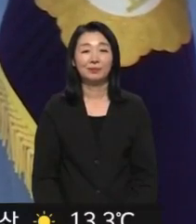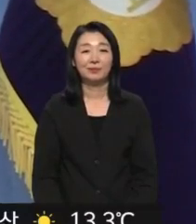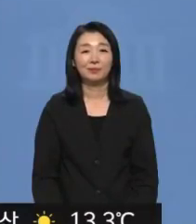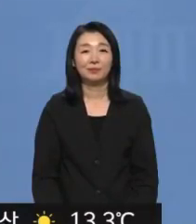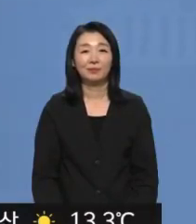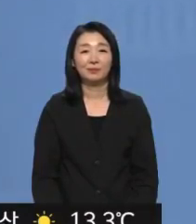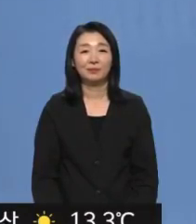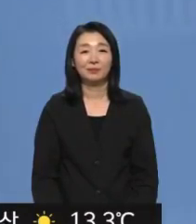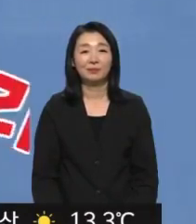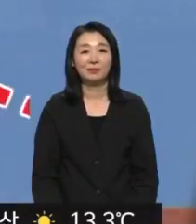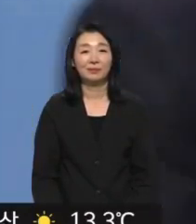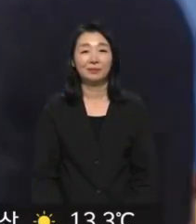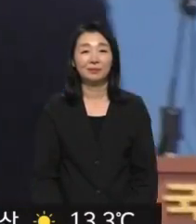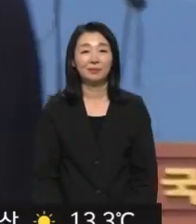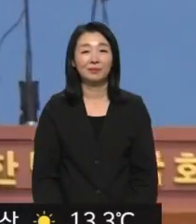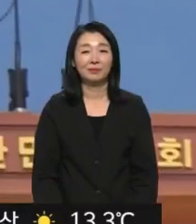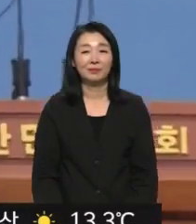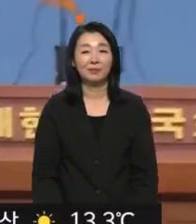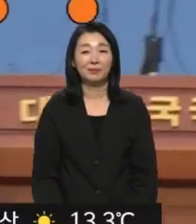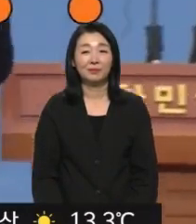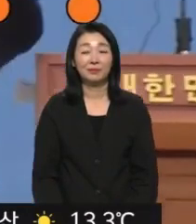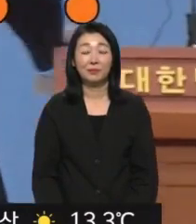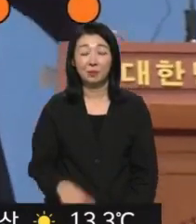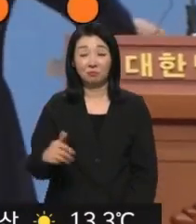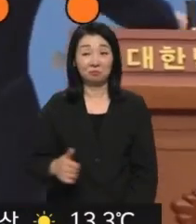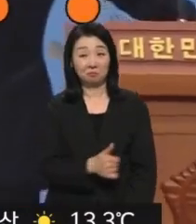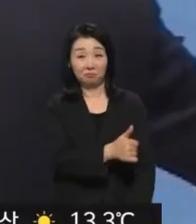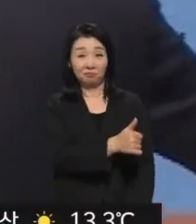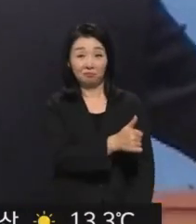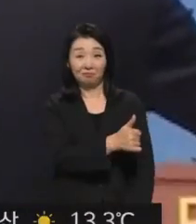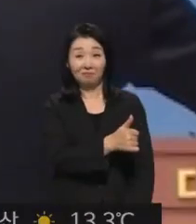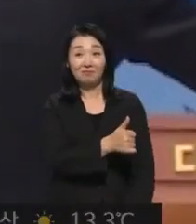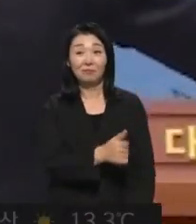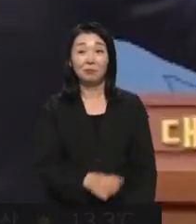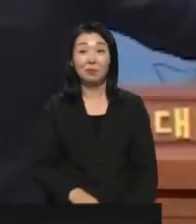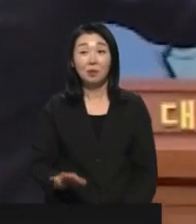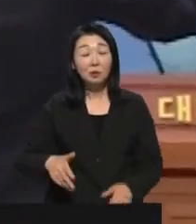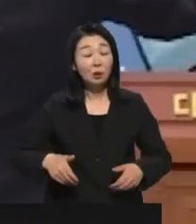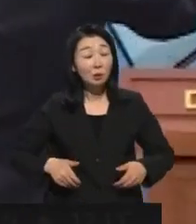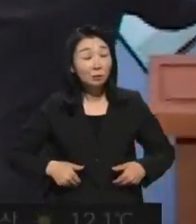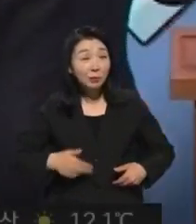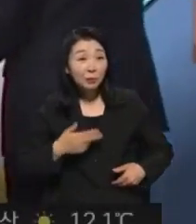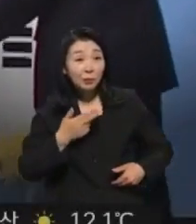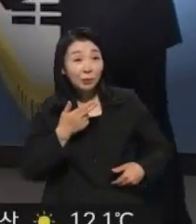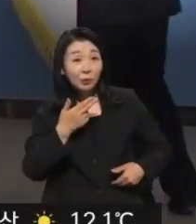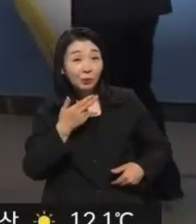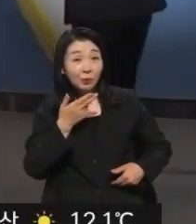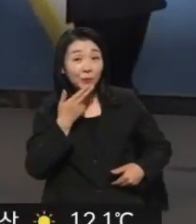딱 두 장으로. 이거 필요 없으세요?